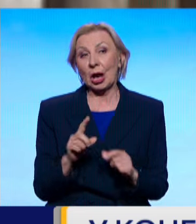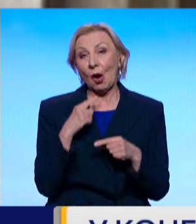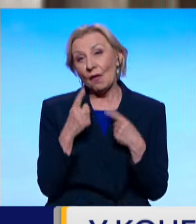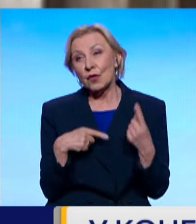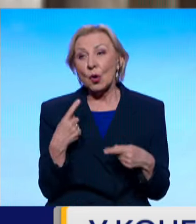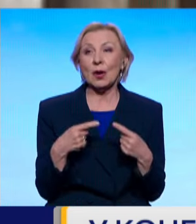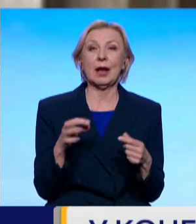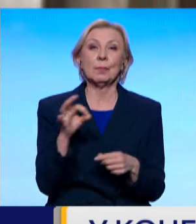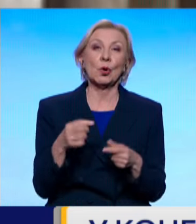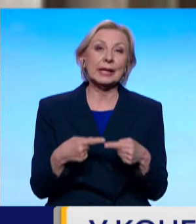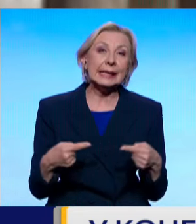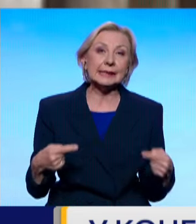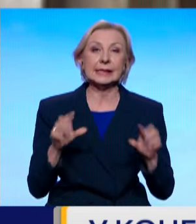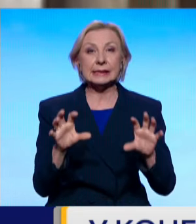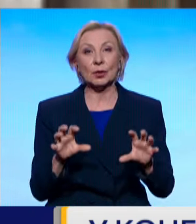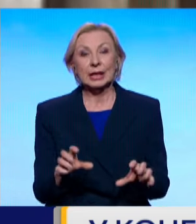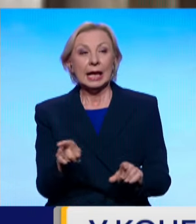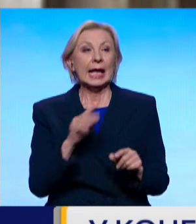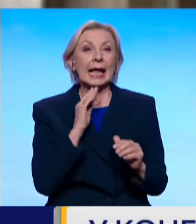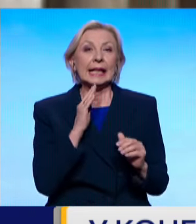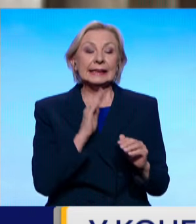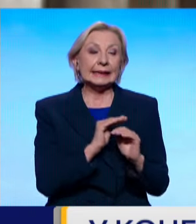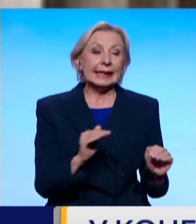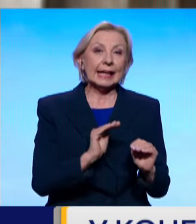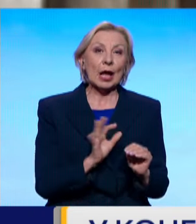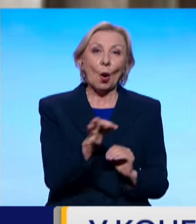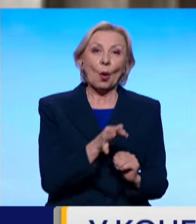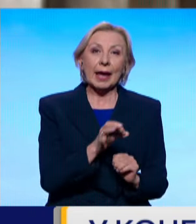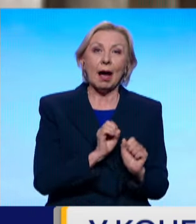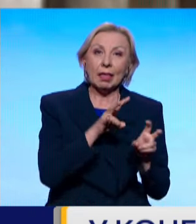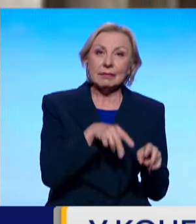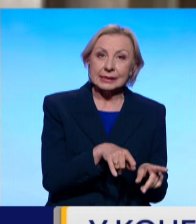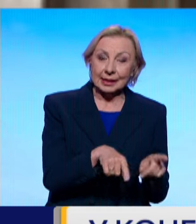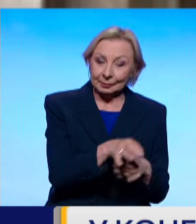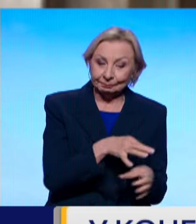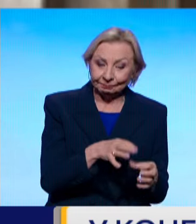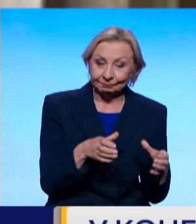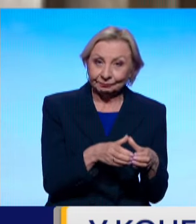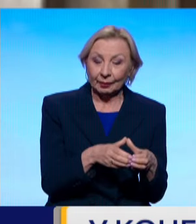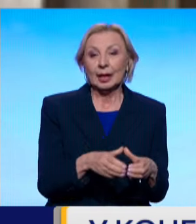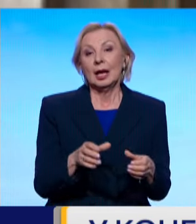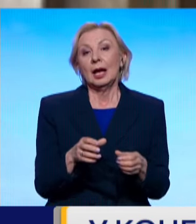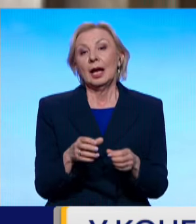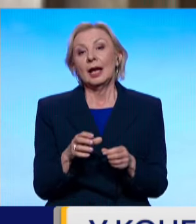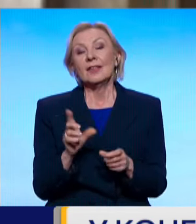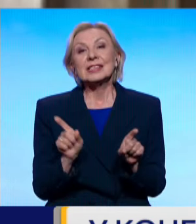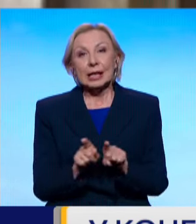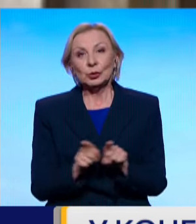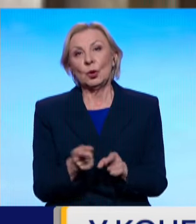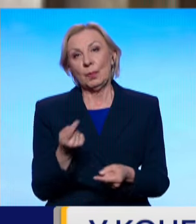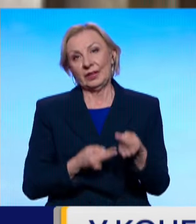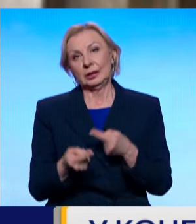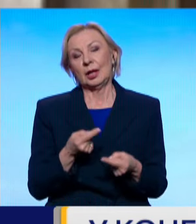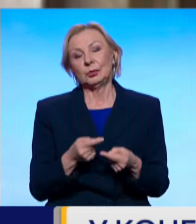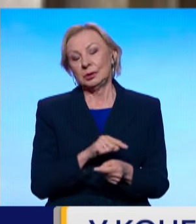говорять про різні законопроекти, наприклад, там про Тихоокеанський регіон або про такий так званий четвертий пакет, все одно повертається